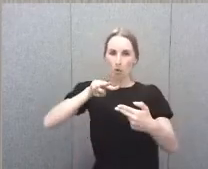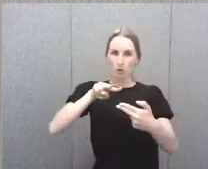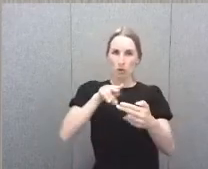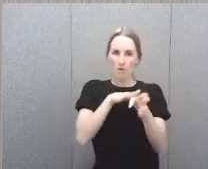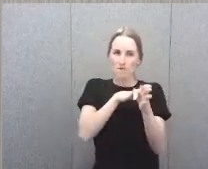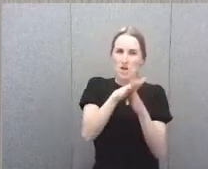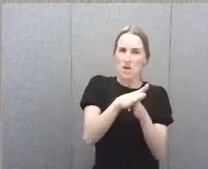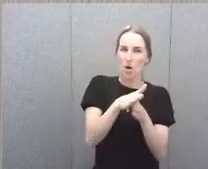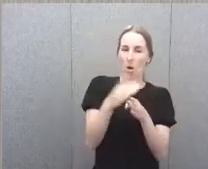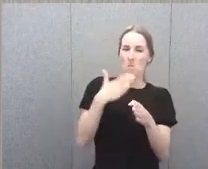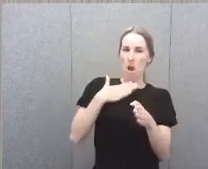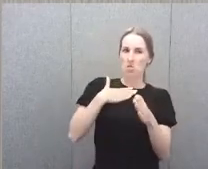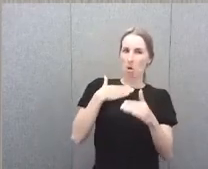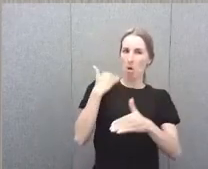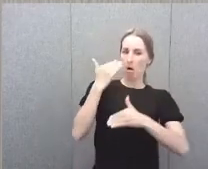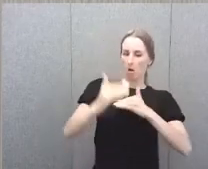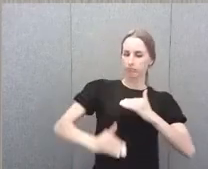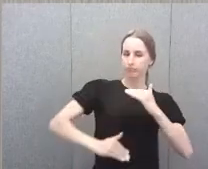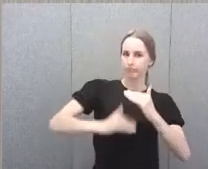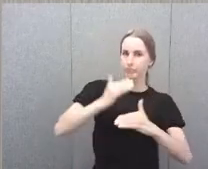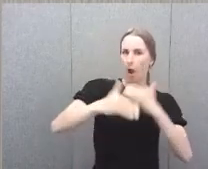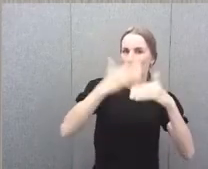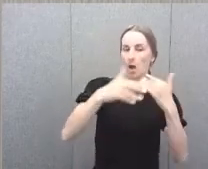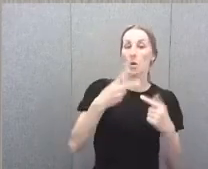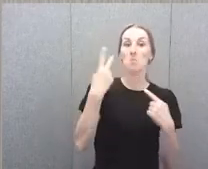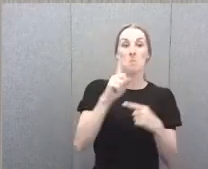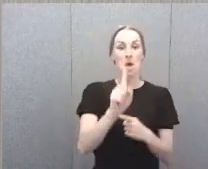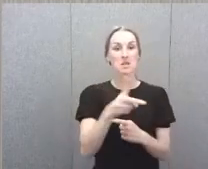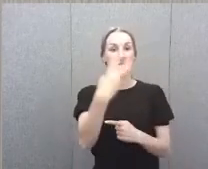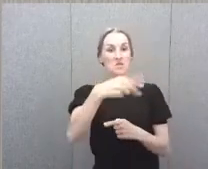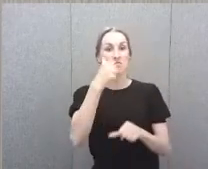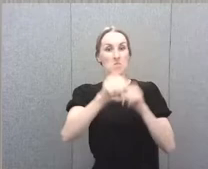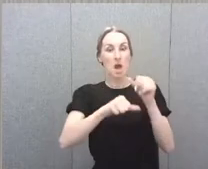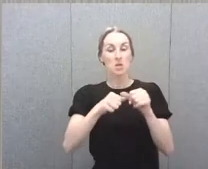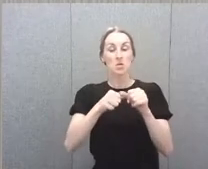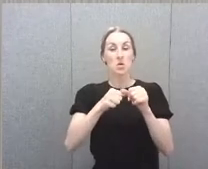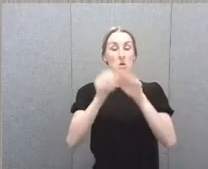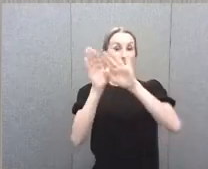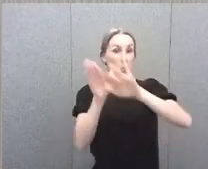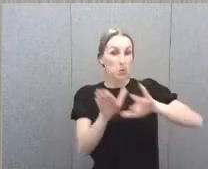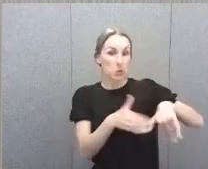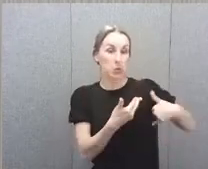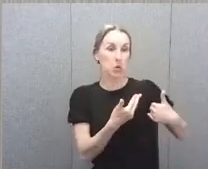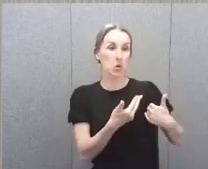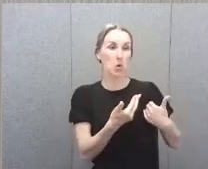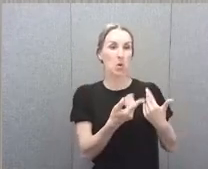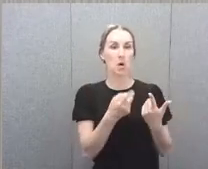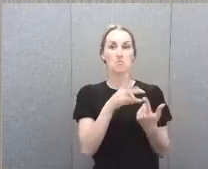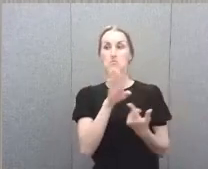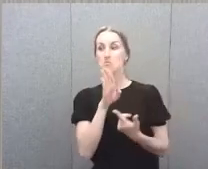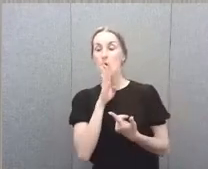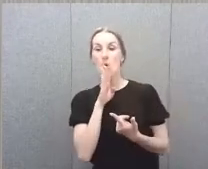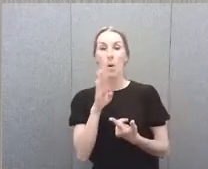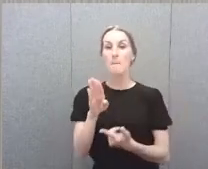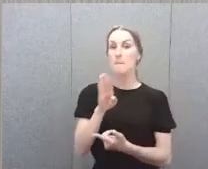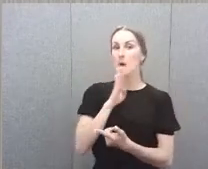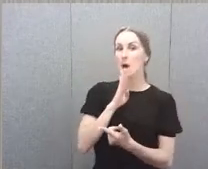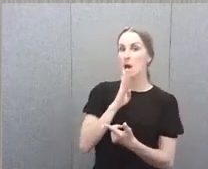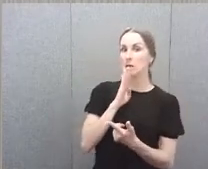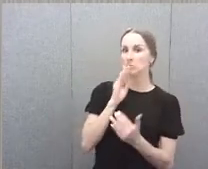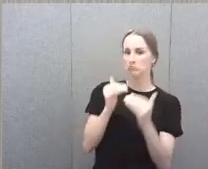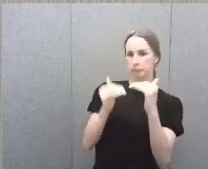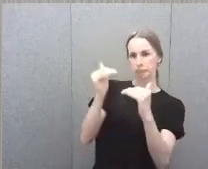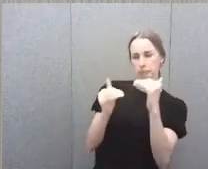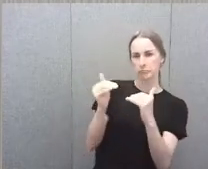Но прошло 20 лет, и мы не можем отрицать, что женщины и девочки все еще страдают несоразмеримо